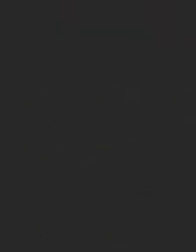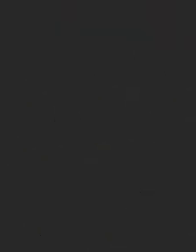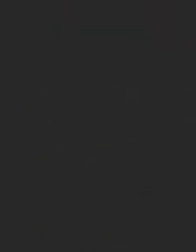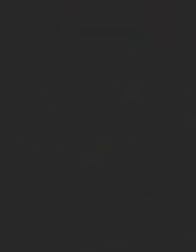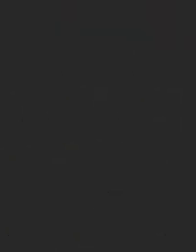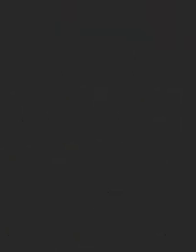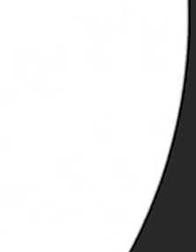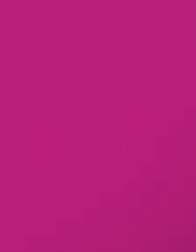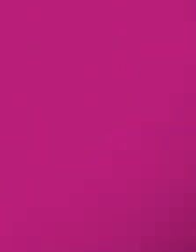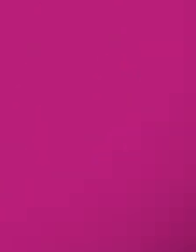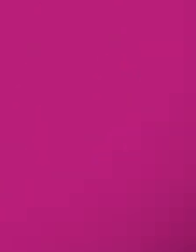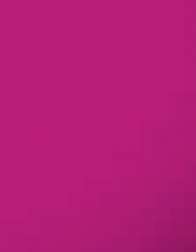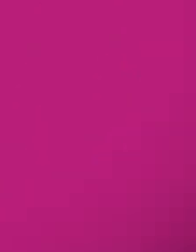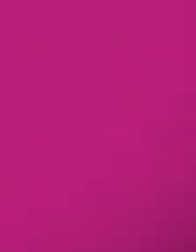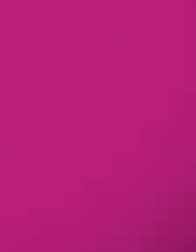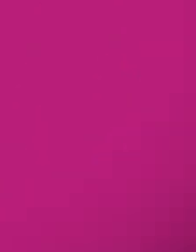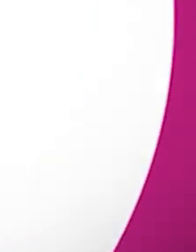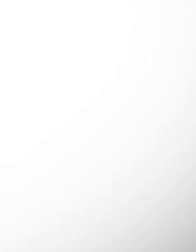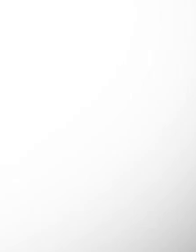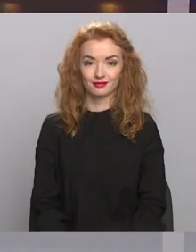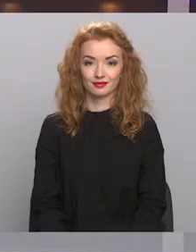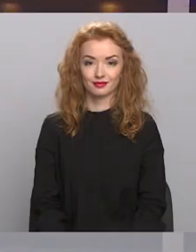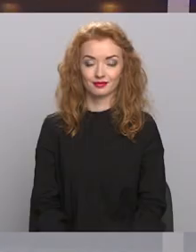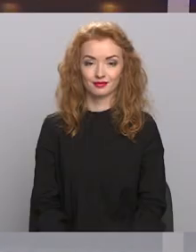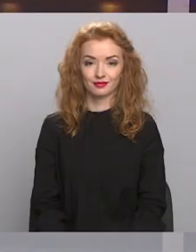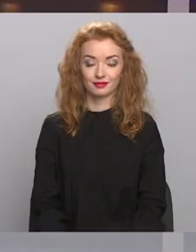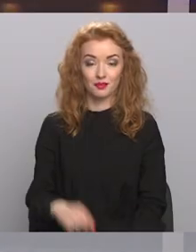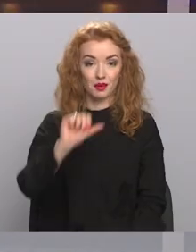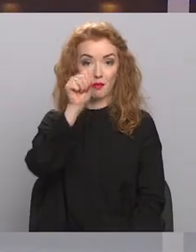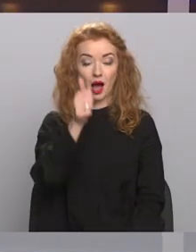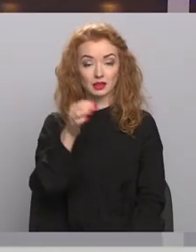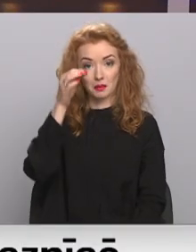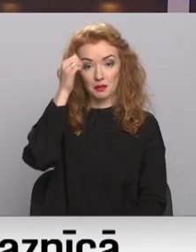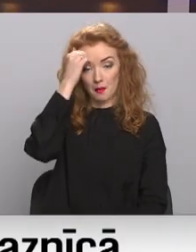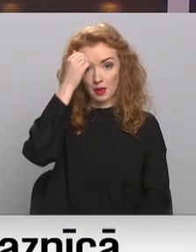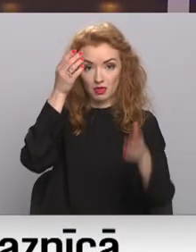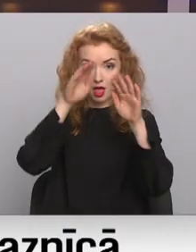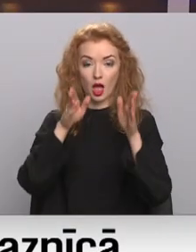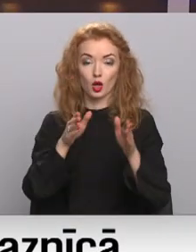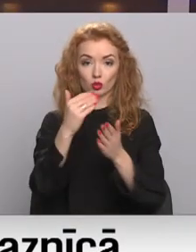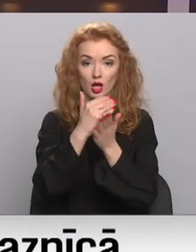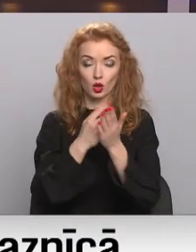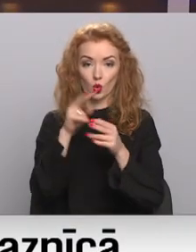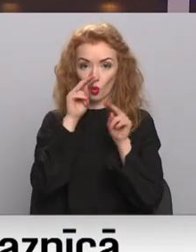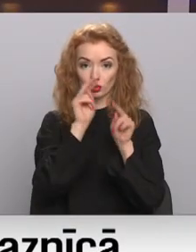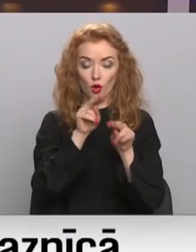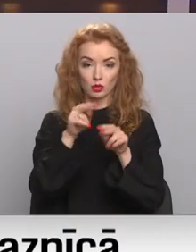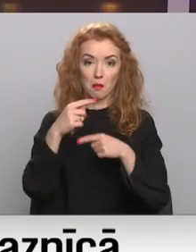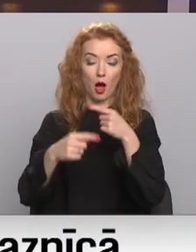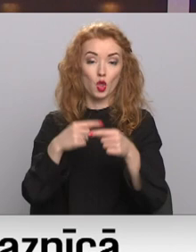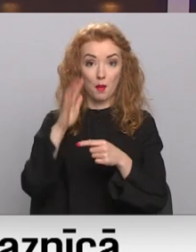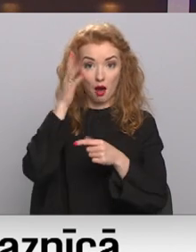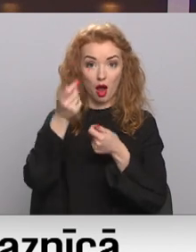Re! Viss ēters ir te! Mākslas pieminekļu saraksts, ko uzrauga Nacionālā kultūras mantojuma